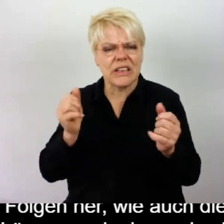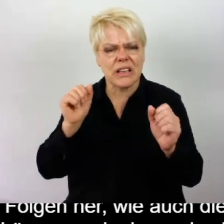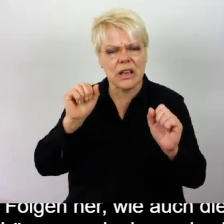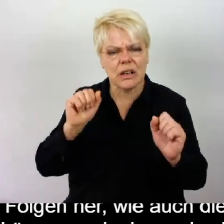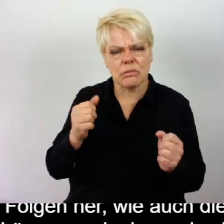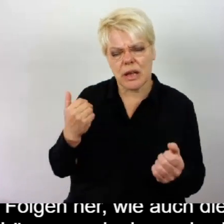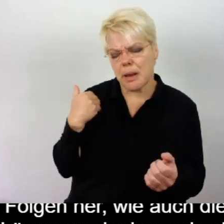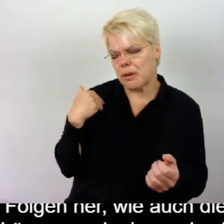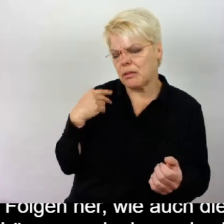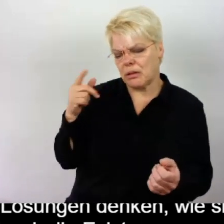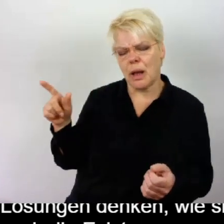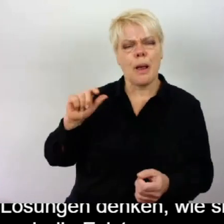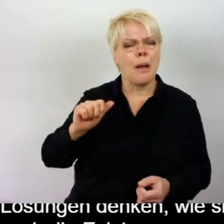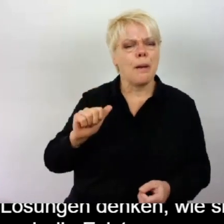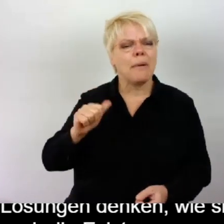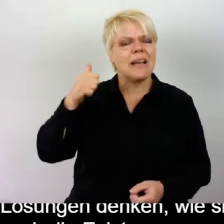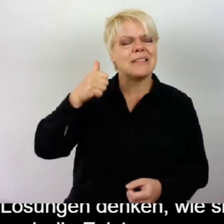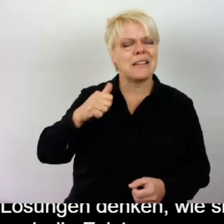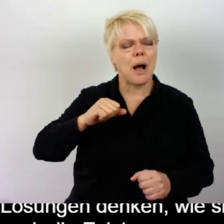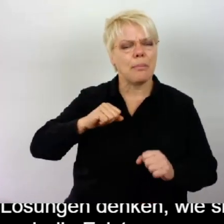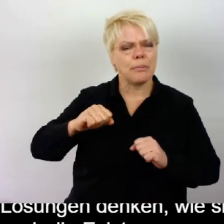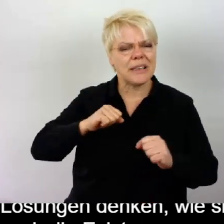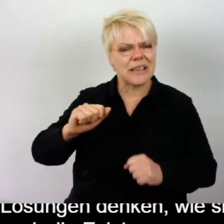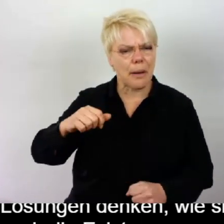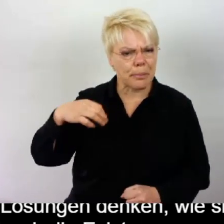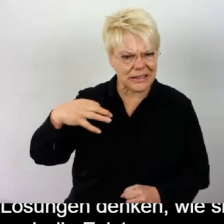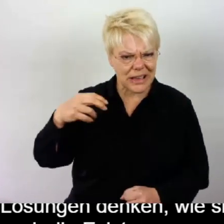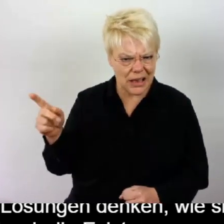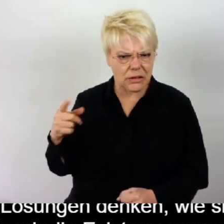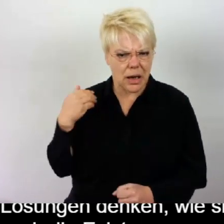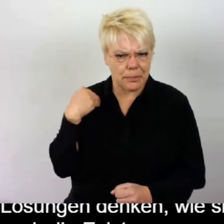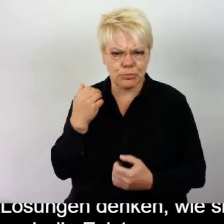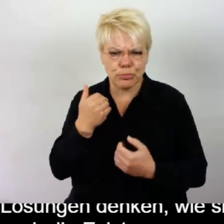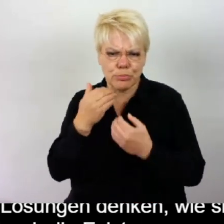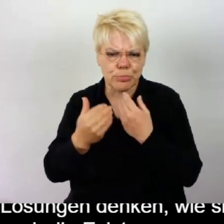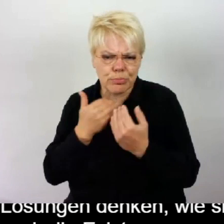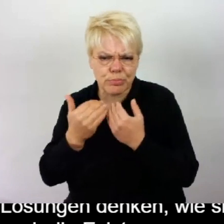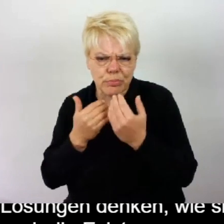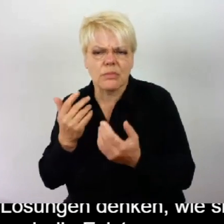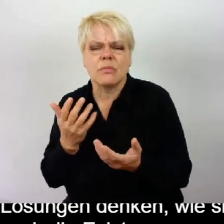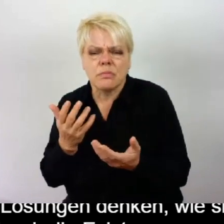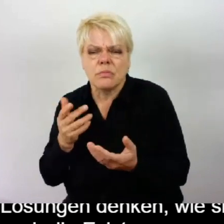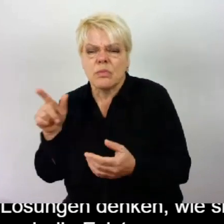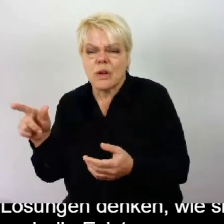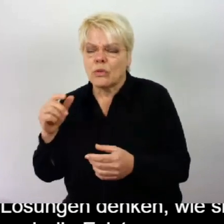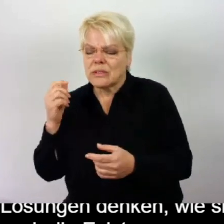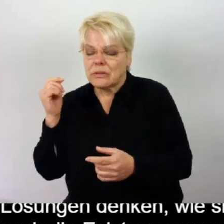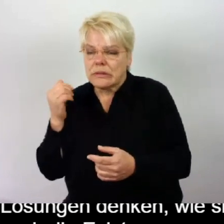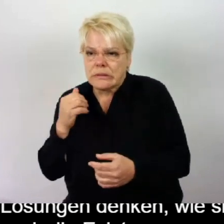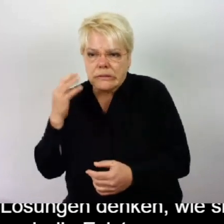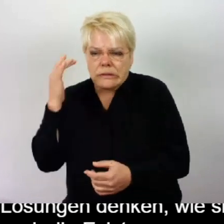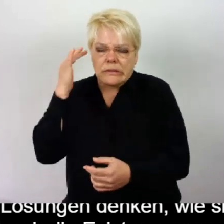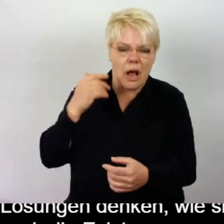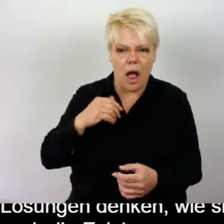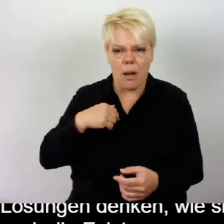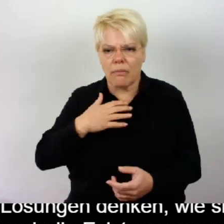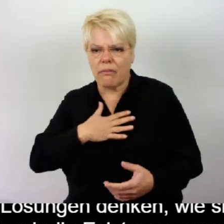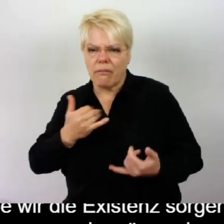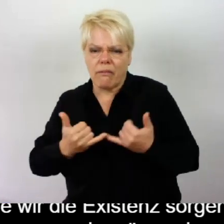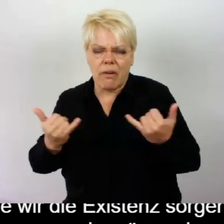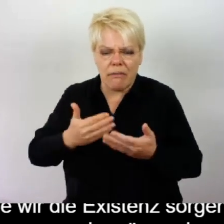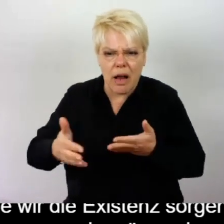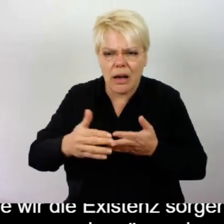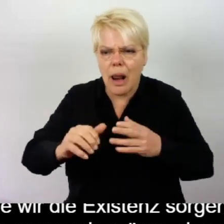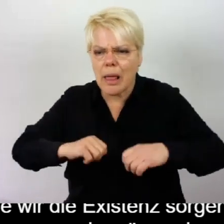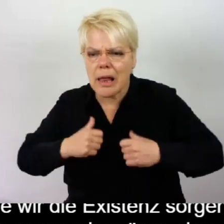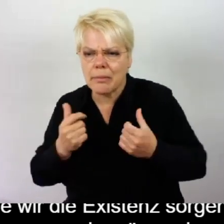allen Maßnahmen, die wir dann für das Wiederaufleben des Kunst- und Kulturbetriebes auch planen, sind natürlich Hygienekonzepte Voraussetzung,